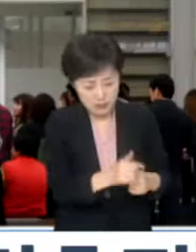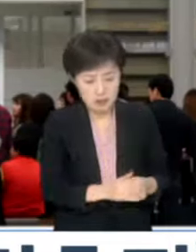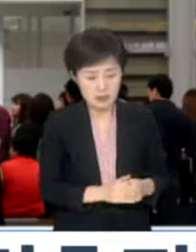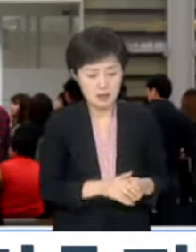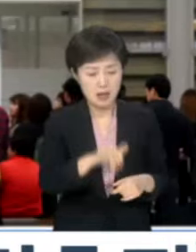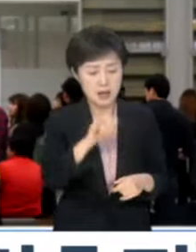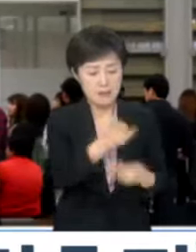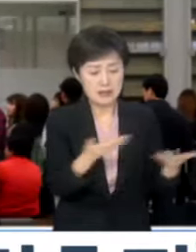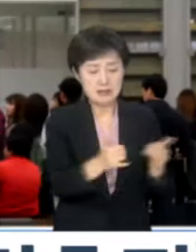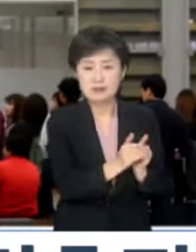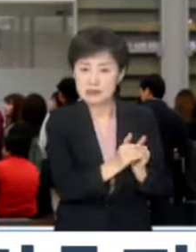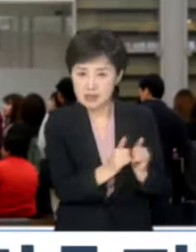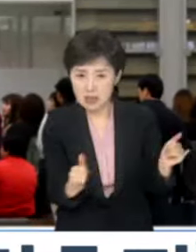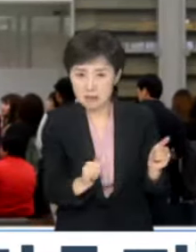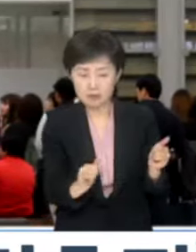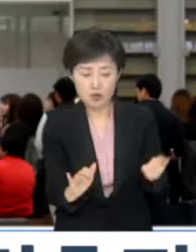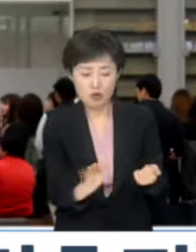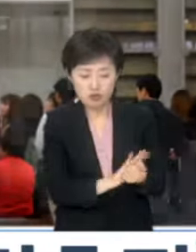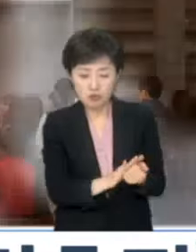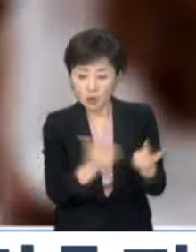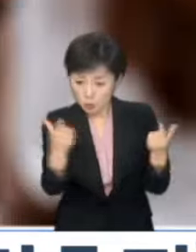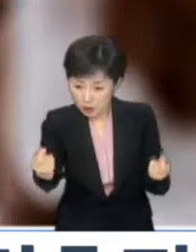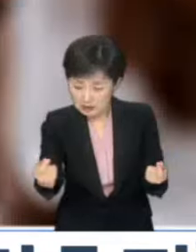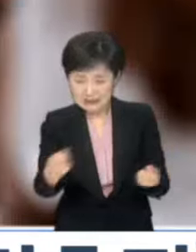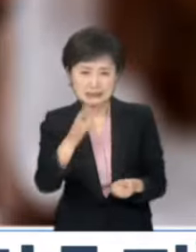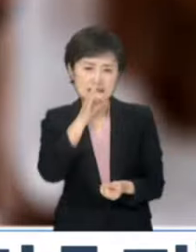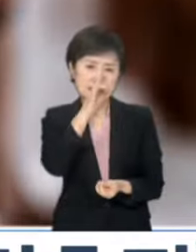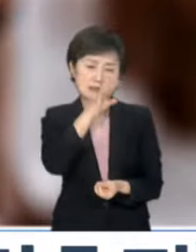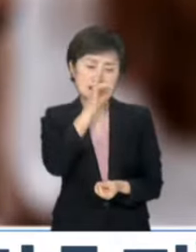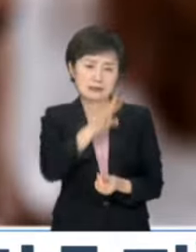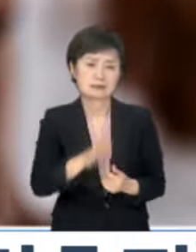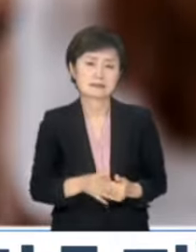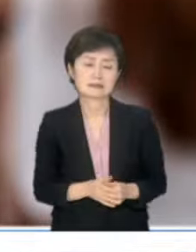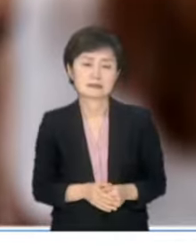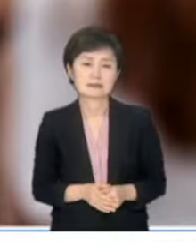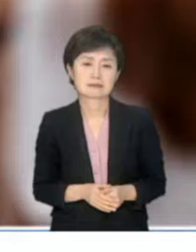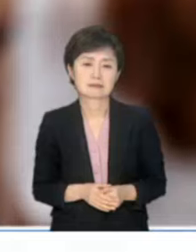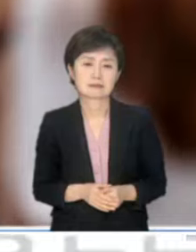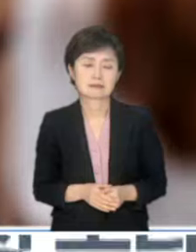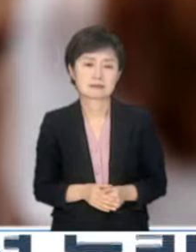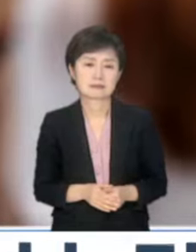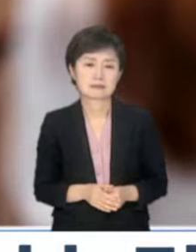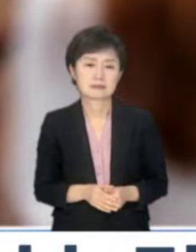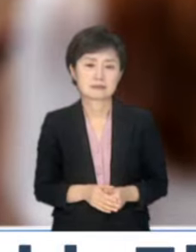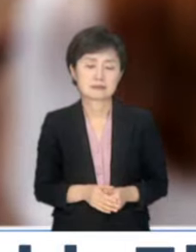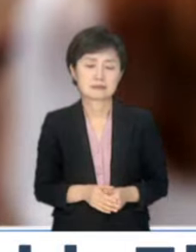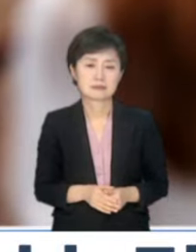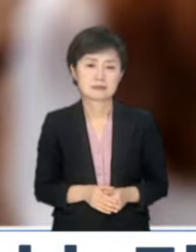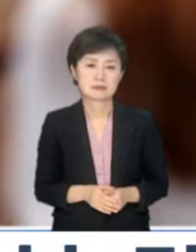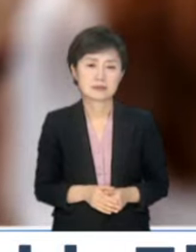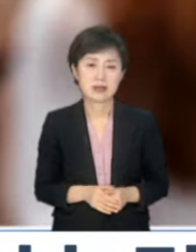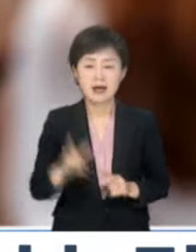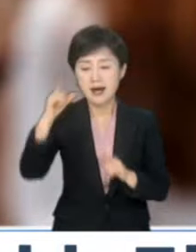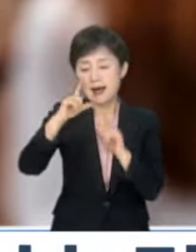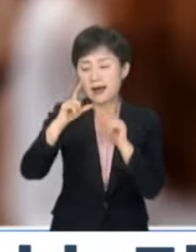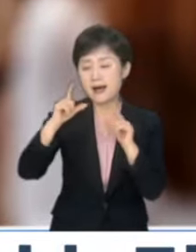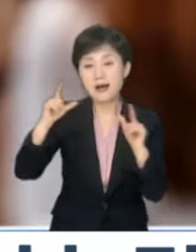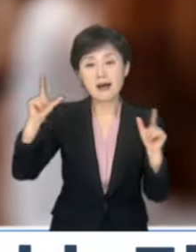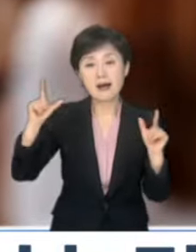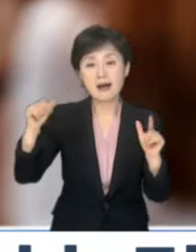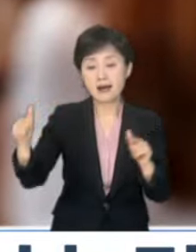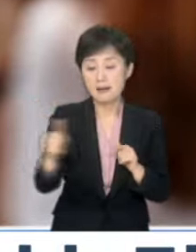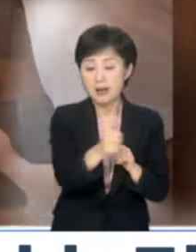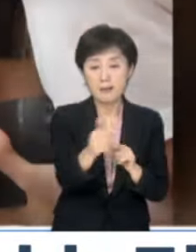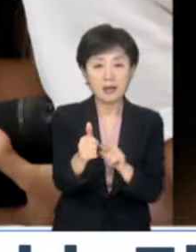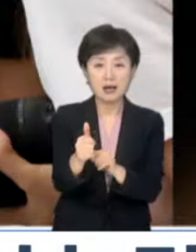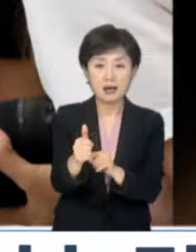등에한테 주어지는 그런 혜택을 부과한다는 것 자체는 사실은 문제가 많습니다. 그렇죠. 예, 그리고 사실은 이 유명세 그 공항을 출입하는